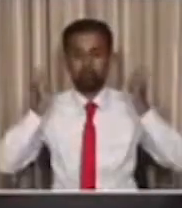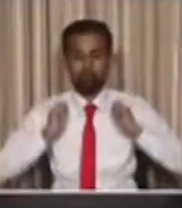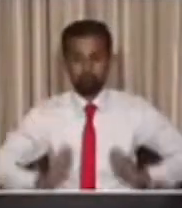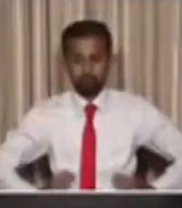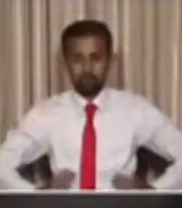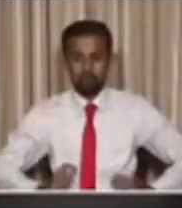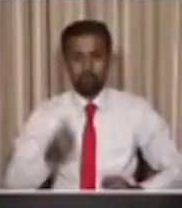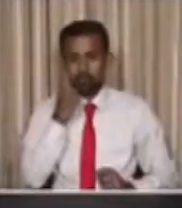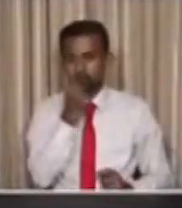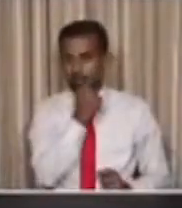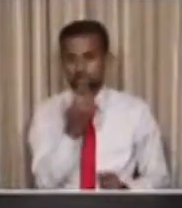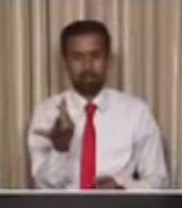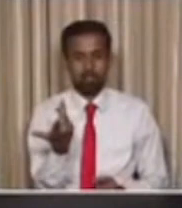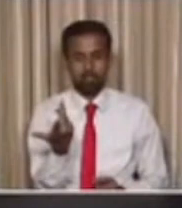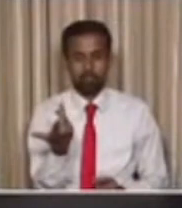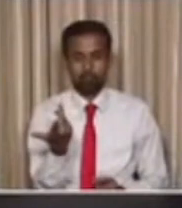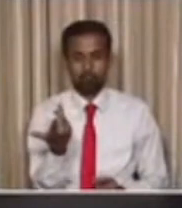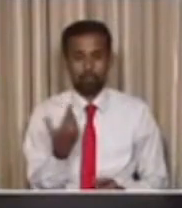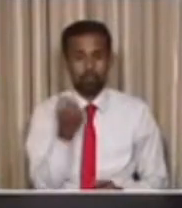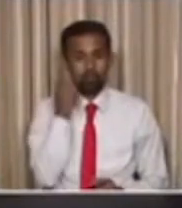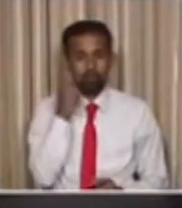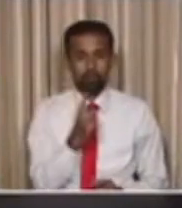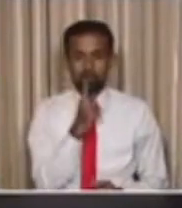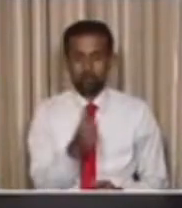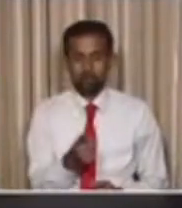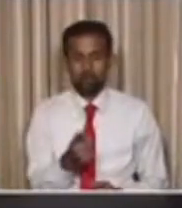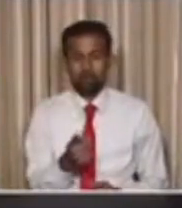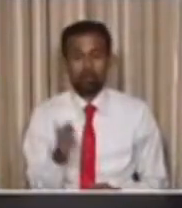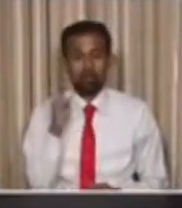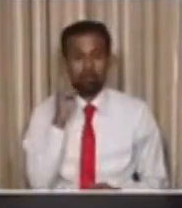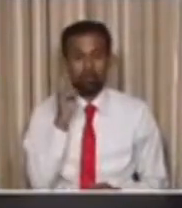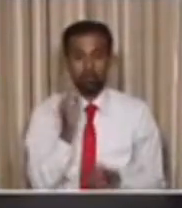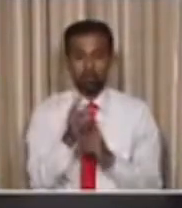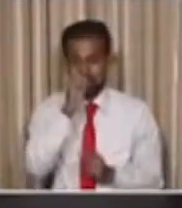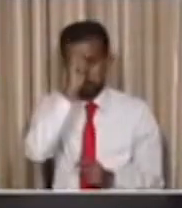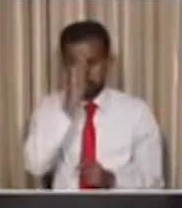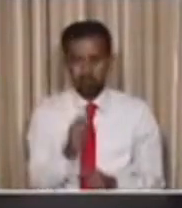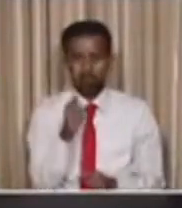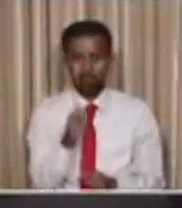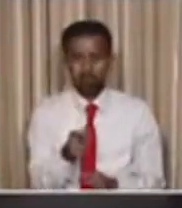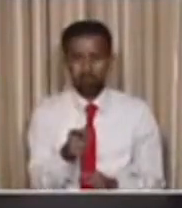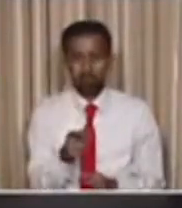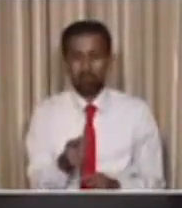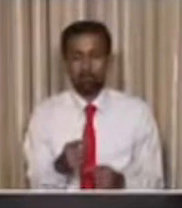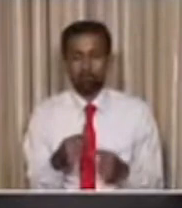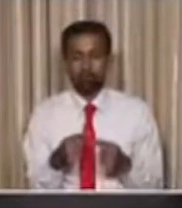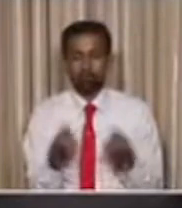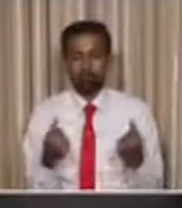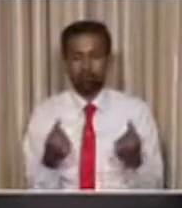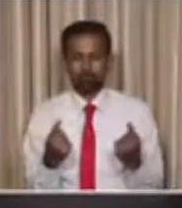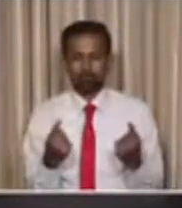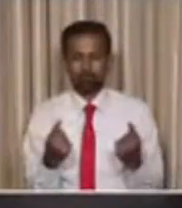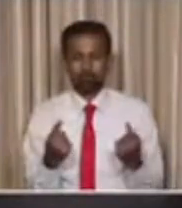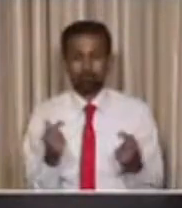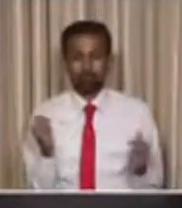කෙනෙක් අපි තවම දැක්කේ නැහැ. ඒ නිසා අපි යෝජනා කරනවා රනිල් වික්‍රමසිංහ ජනාධිපතිතුමාට පොඩි වෙනසක් වෙන්නත් එක්ක